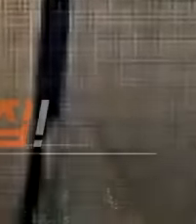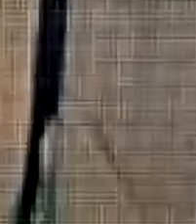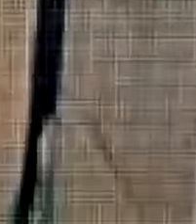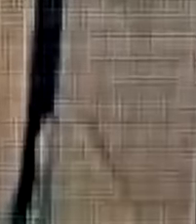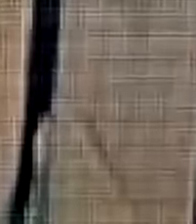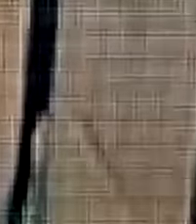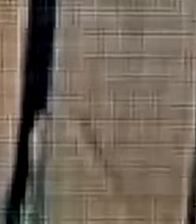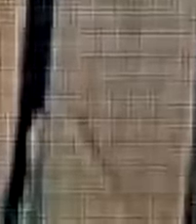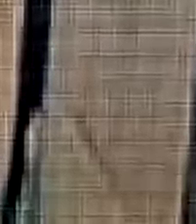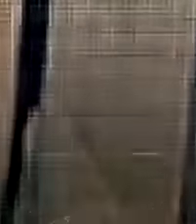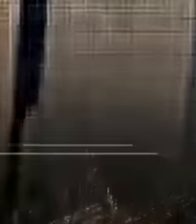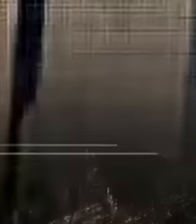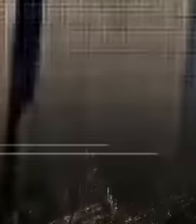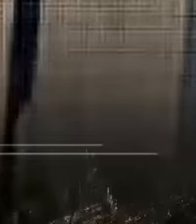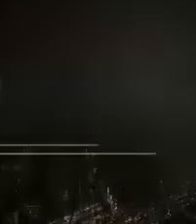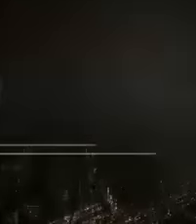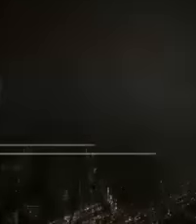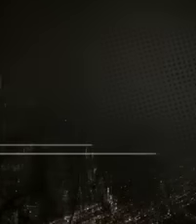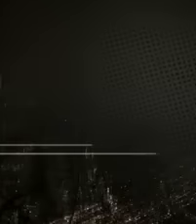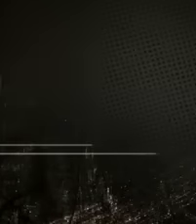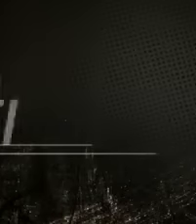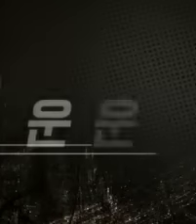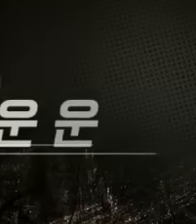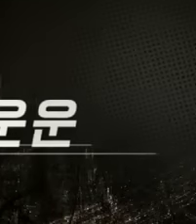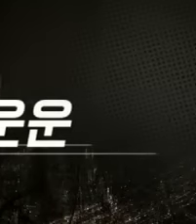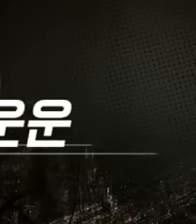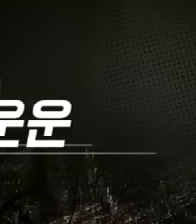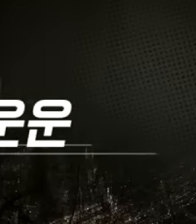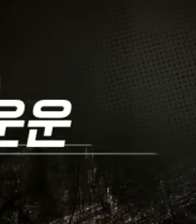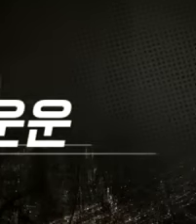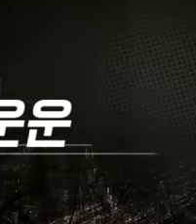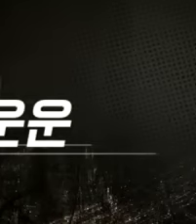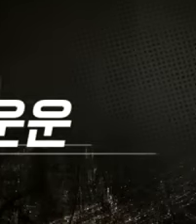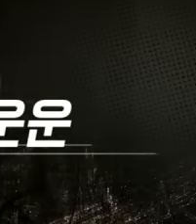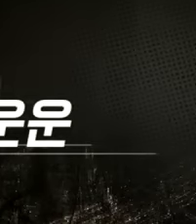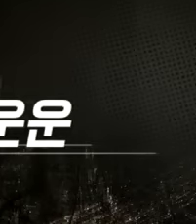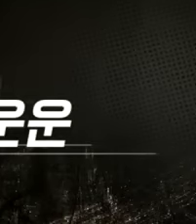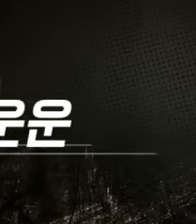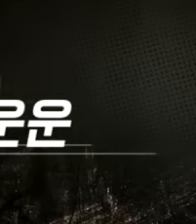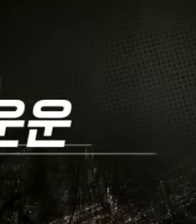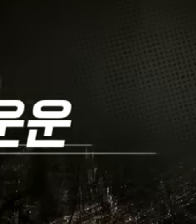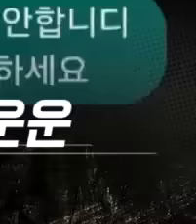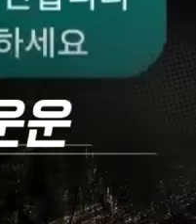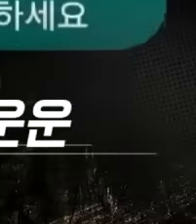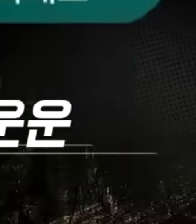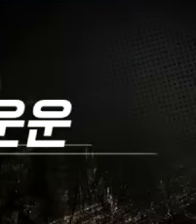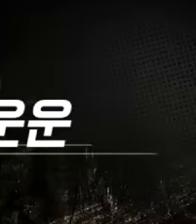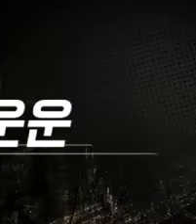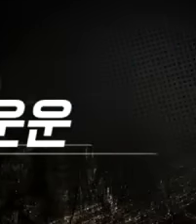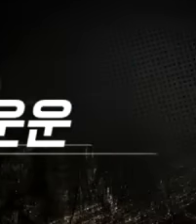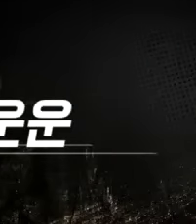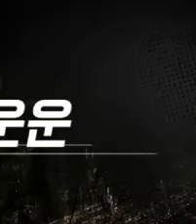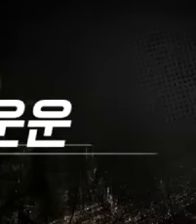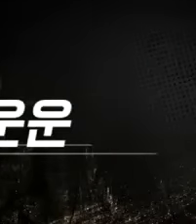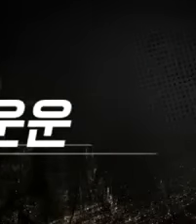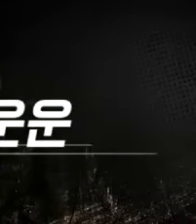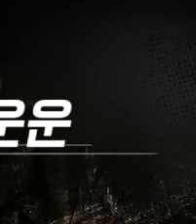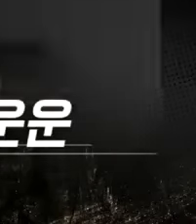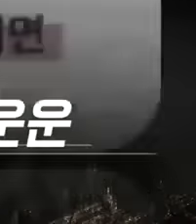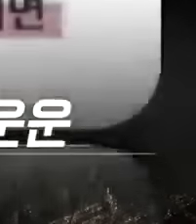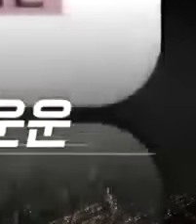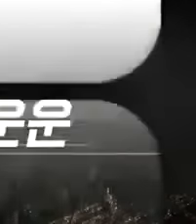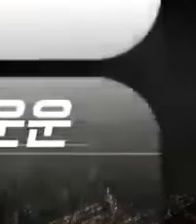들어왔습니다 CCTV 등 증거가 있음에도 범행을 부인해 결국 신고까지 했는데 오히려 협박죄 성립 요건